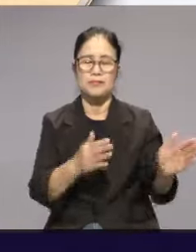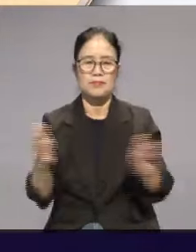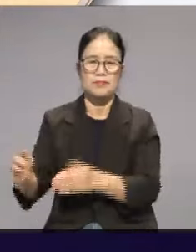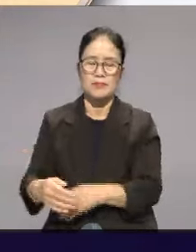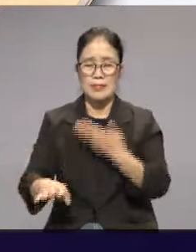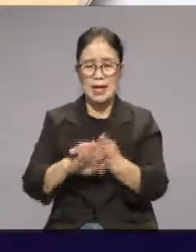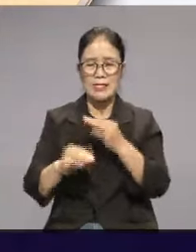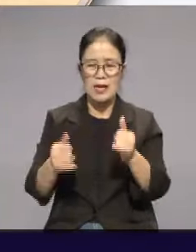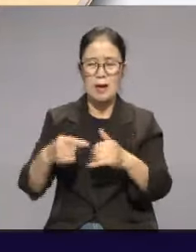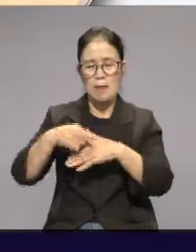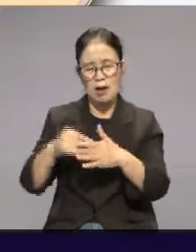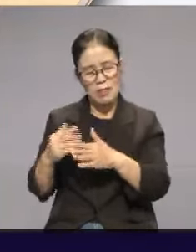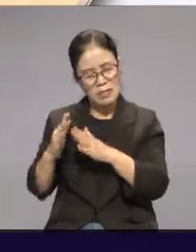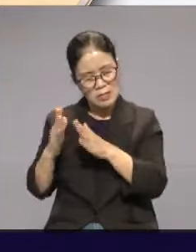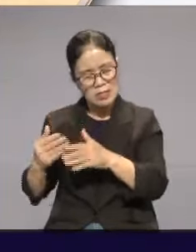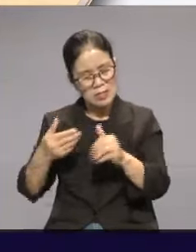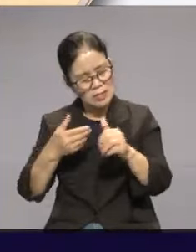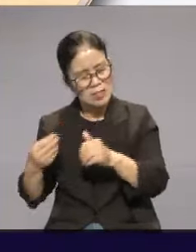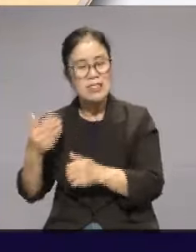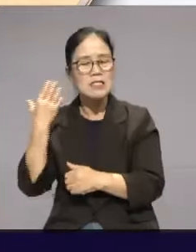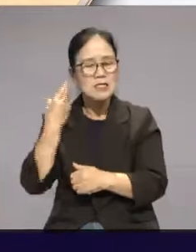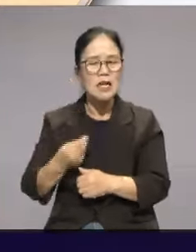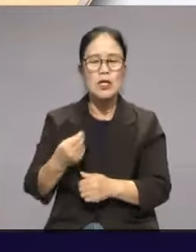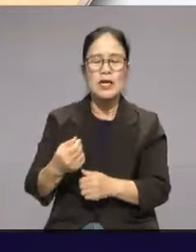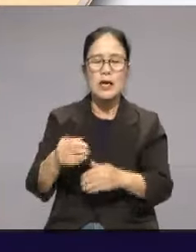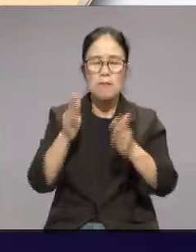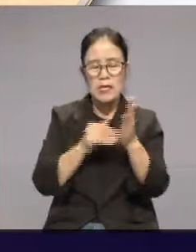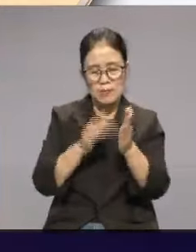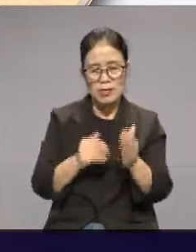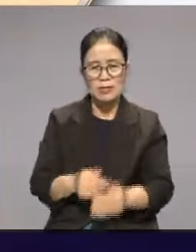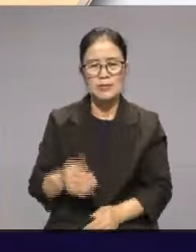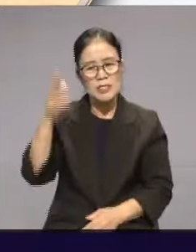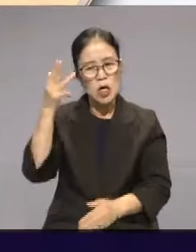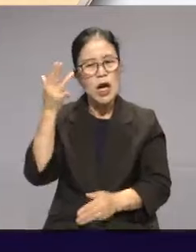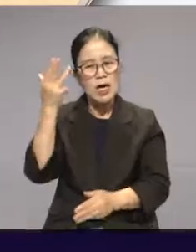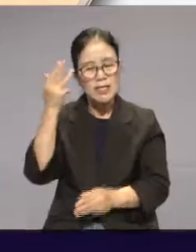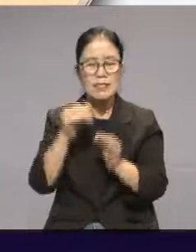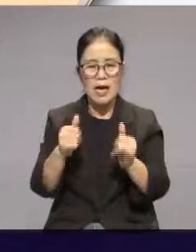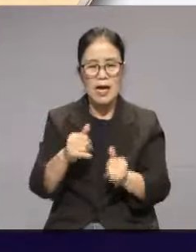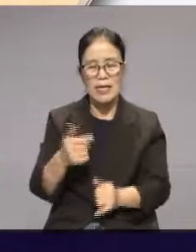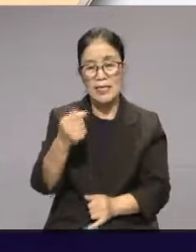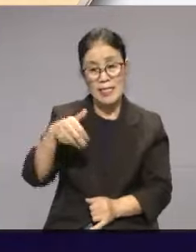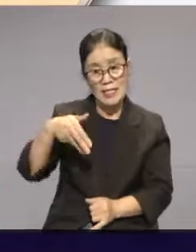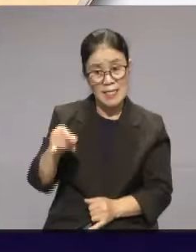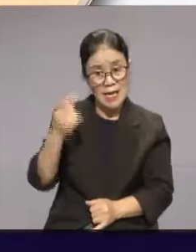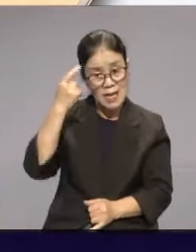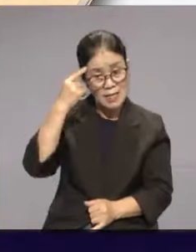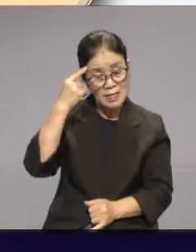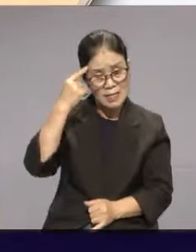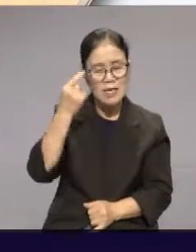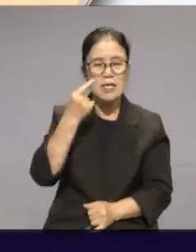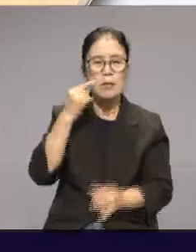네, 타인의 마음을 끌어당기는 힘, 매력의 비밀을 풀어봅니다. 철학자 니체를 소환해 자존감을 끌어올려 봅니다. 새로